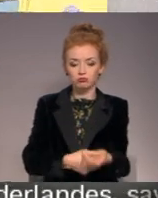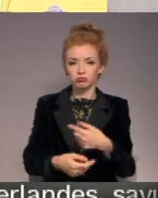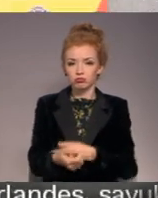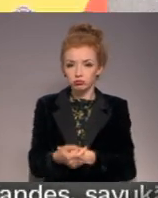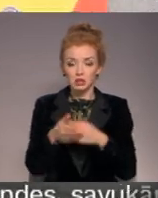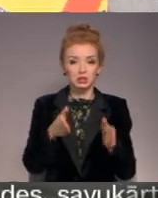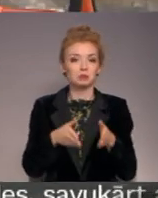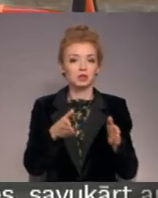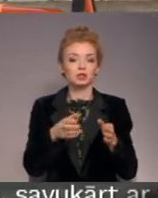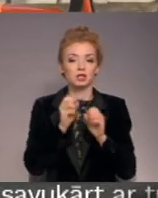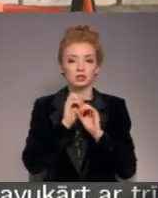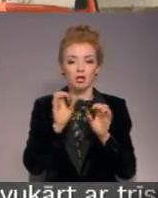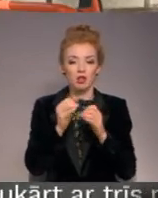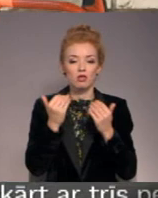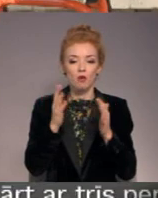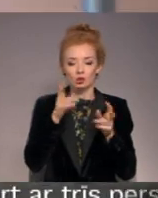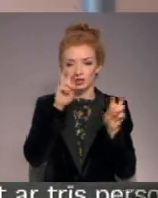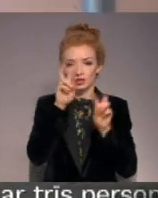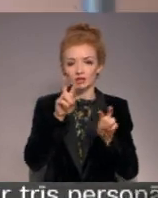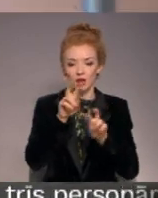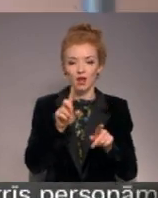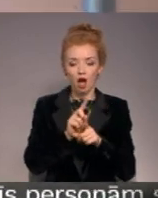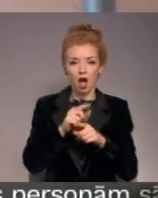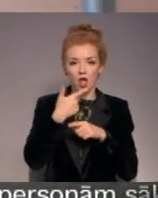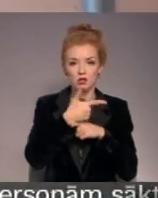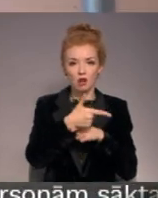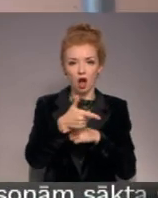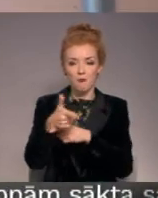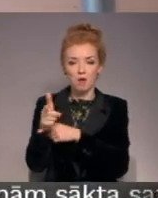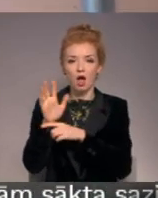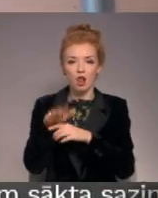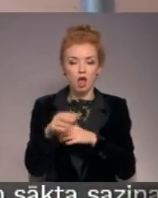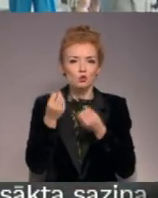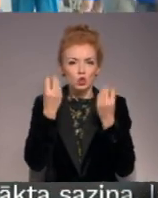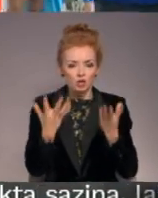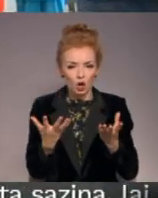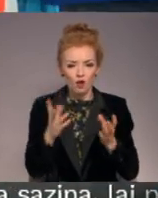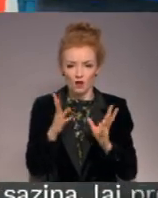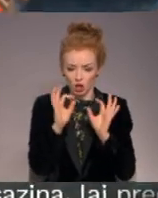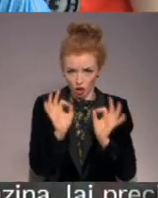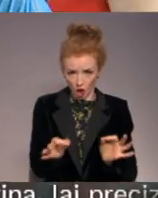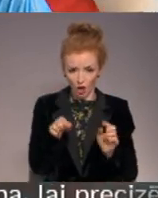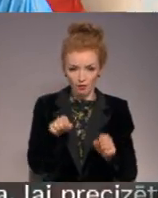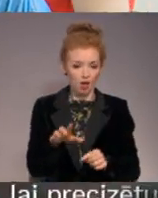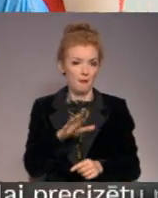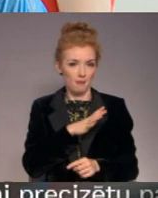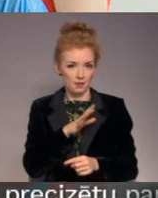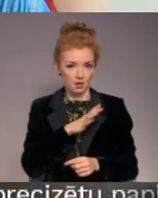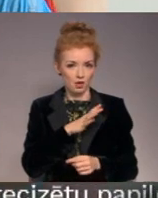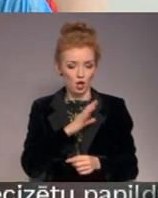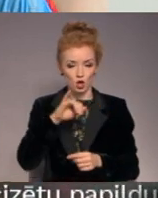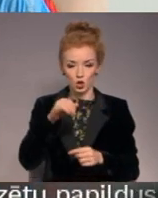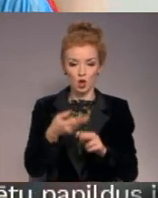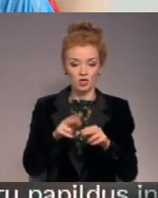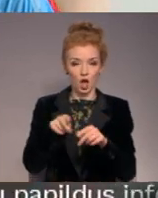Slimnīcā skaidro, tagad tiks izskatīt arī novērošanas kameru ieraksti, lai secinātu, vai viss tiešām tā ir noticis, jo